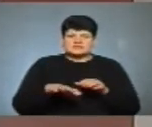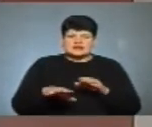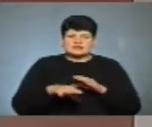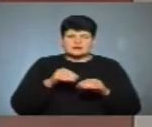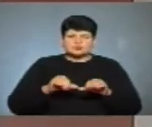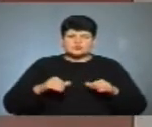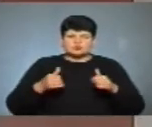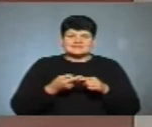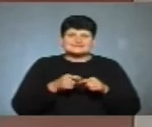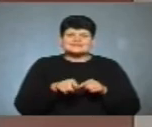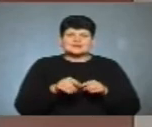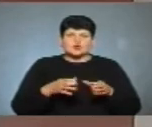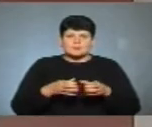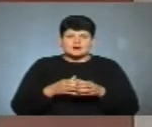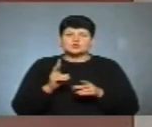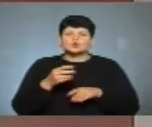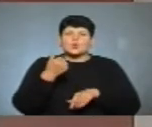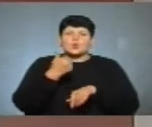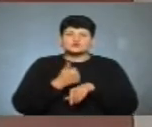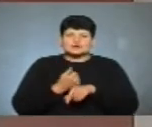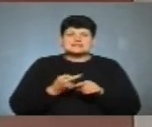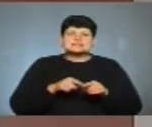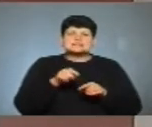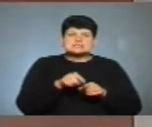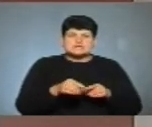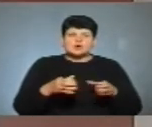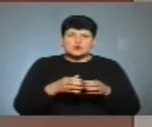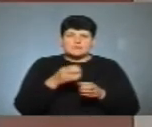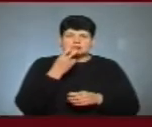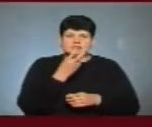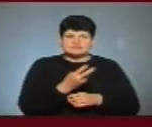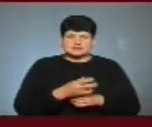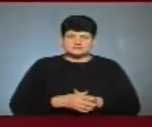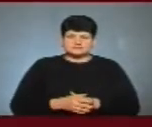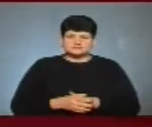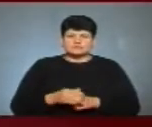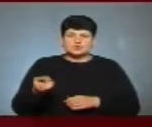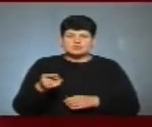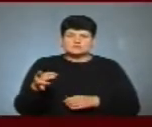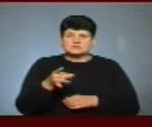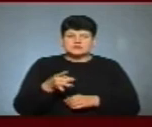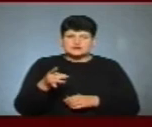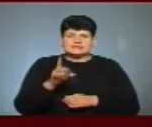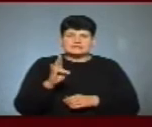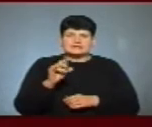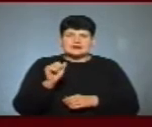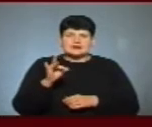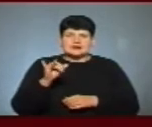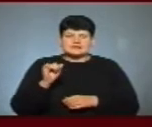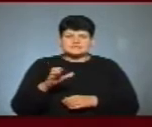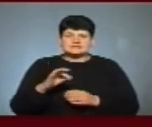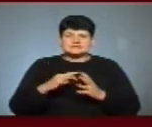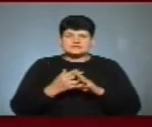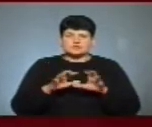виборчих комісій цих громад. Хто очолить ці громади – дивіться. У Тернопільському регіоні в Нараївській сільській